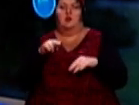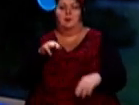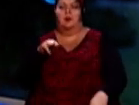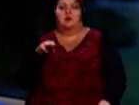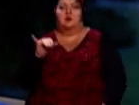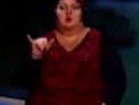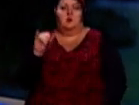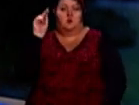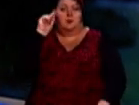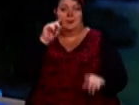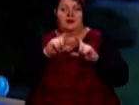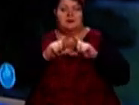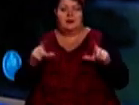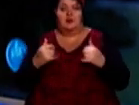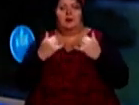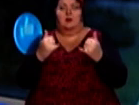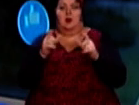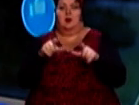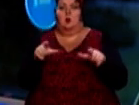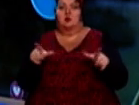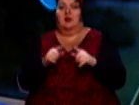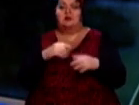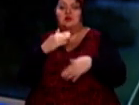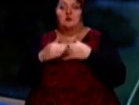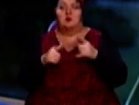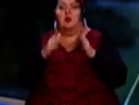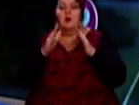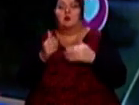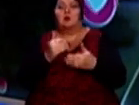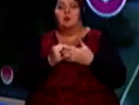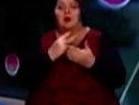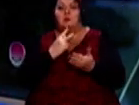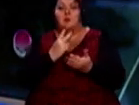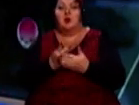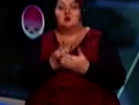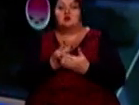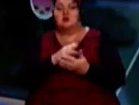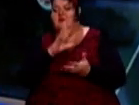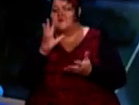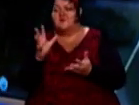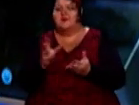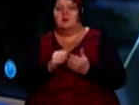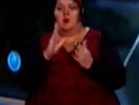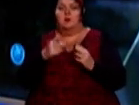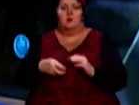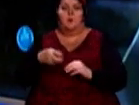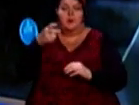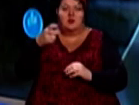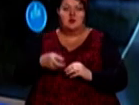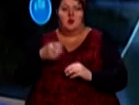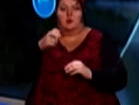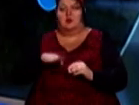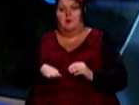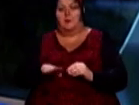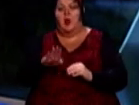професійно-технічний заклад для людей з інвалідністю. Там буде передбачено для людей з інвалідністю абсолютно все. Там будуть підйомники, там будуть пандуси,